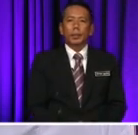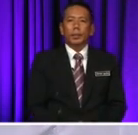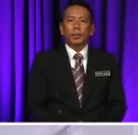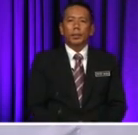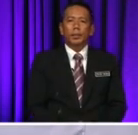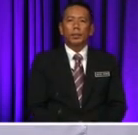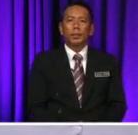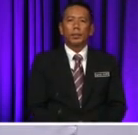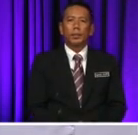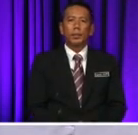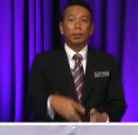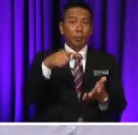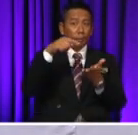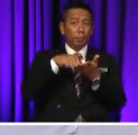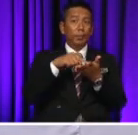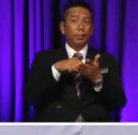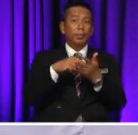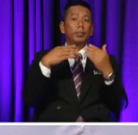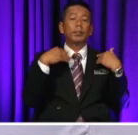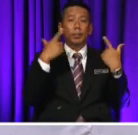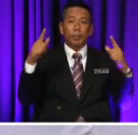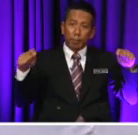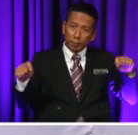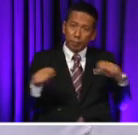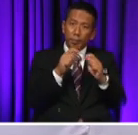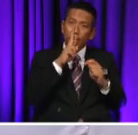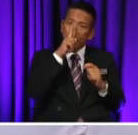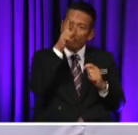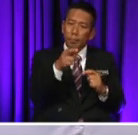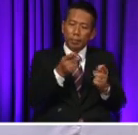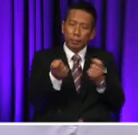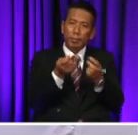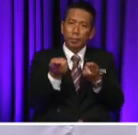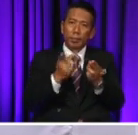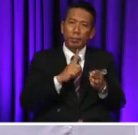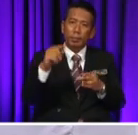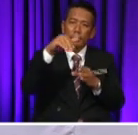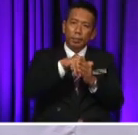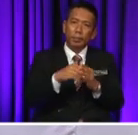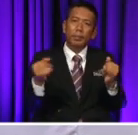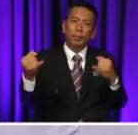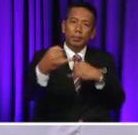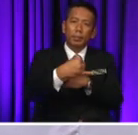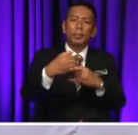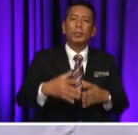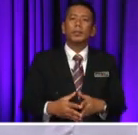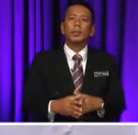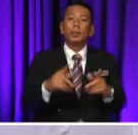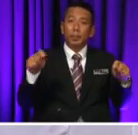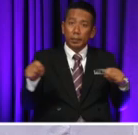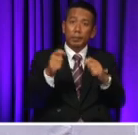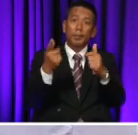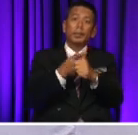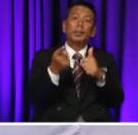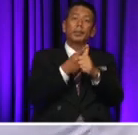Oke ini adalah tindakan merealisasikan takbir urus Islam dalam organisasi jadi tindakan yang